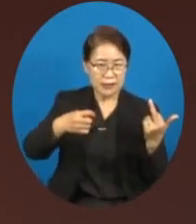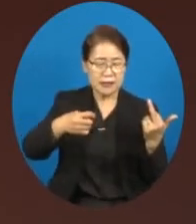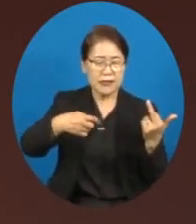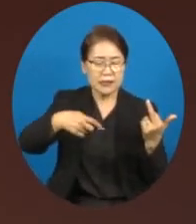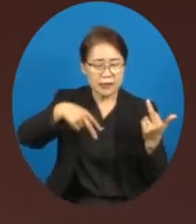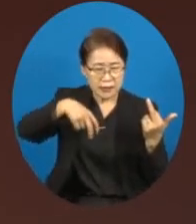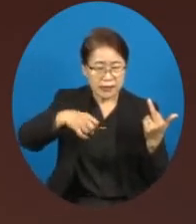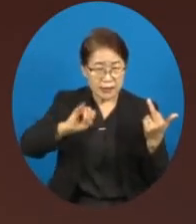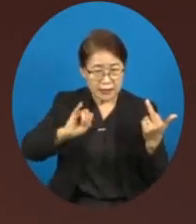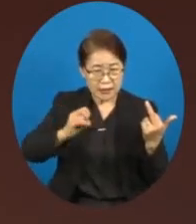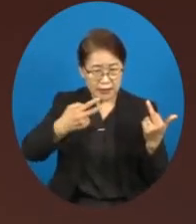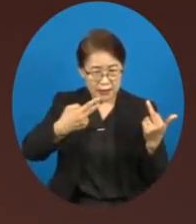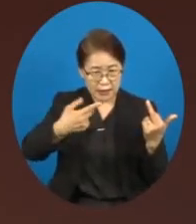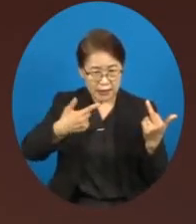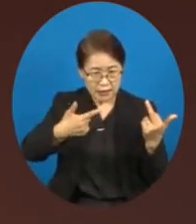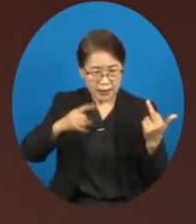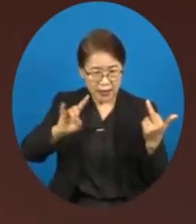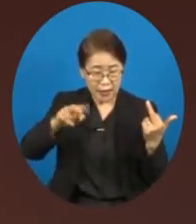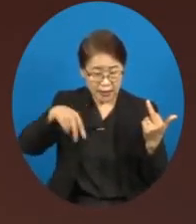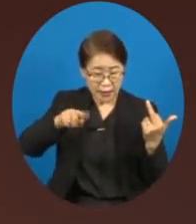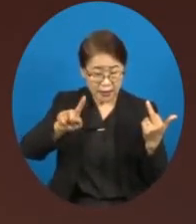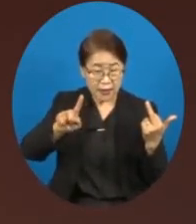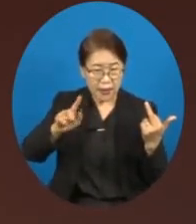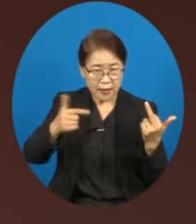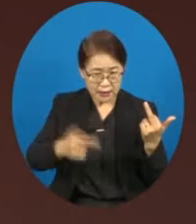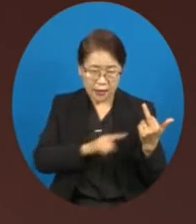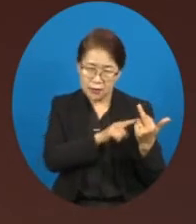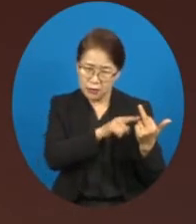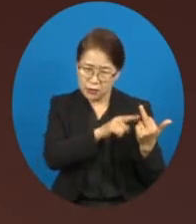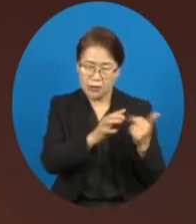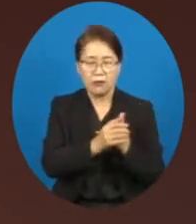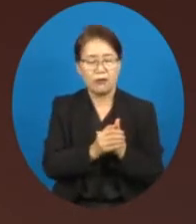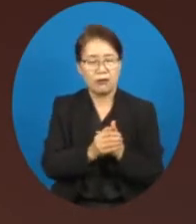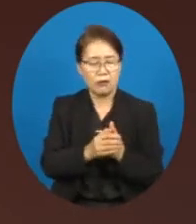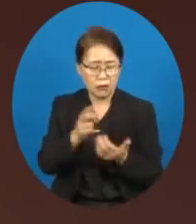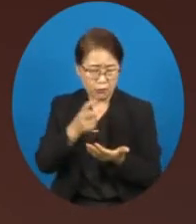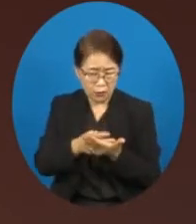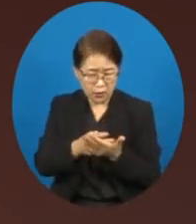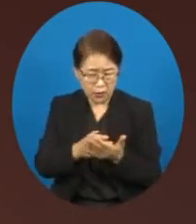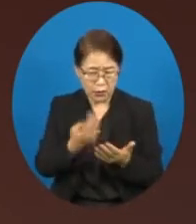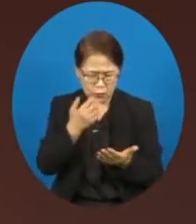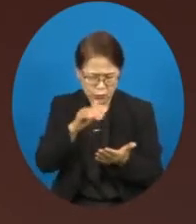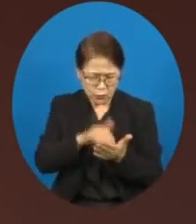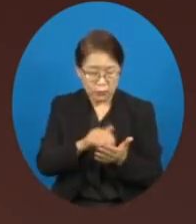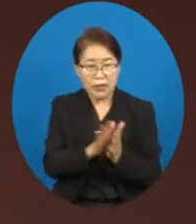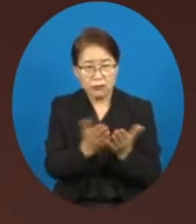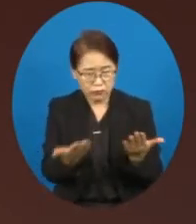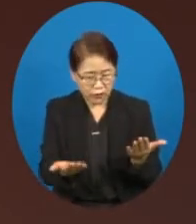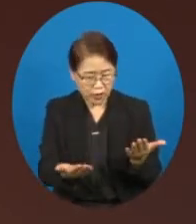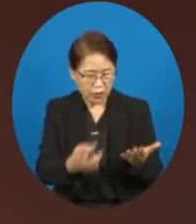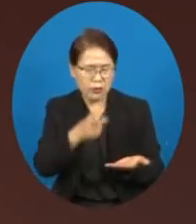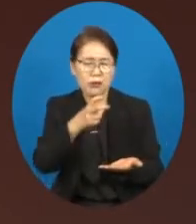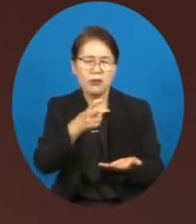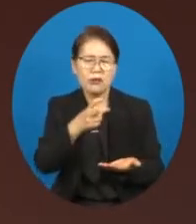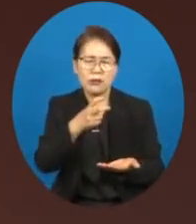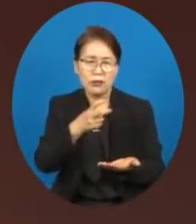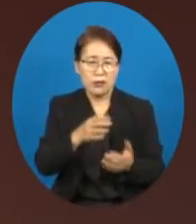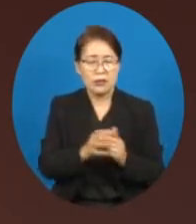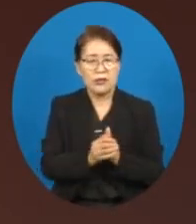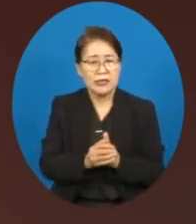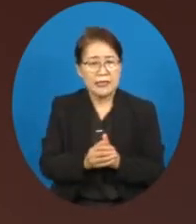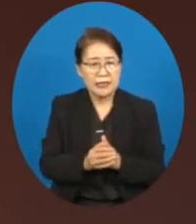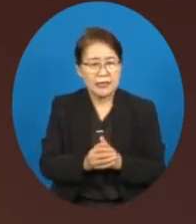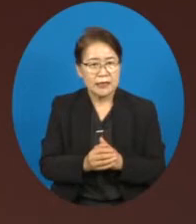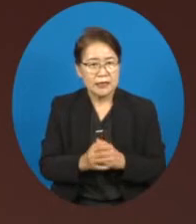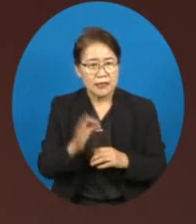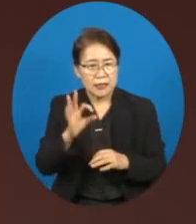그리고 시내산에서 하나님이 두 돌판을 율법을 모세에게 주셨습니다. 우리가 가지고 있는